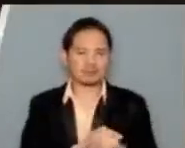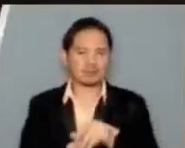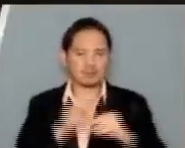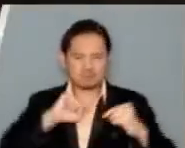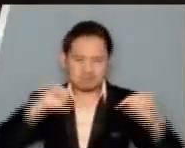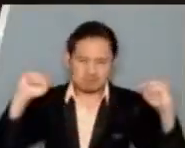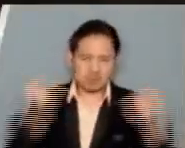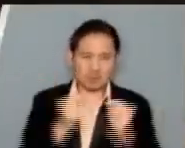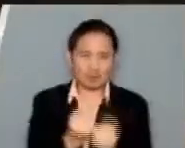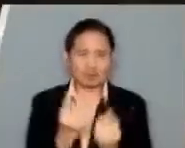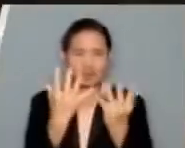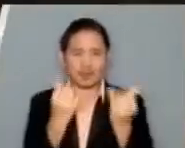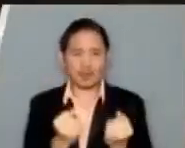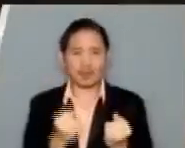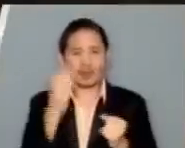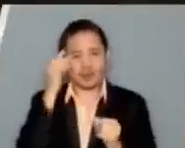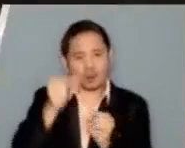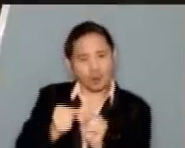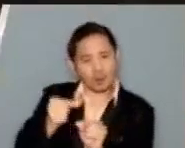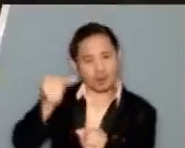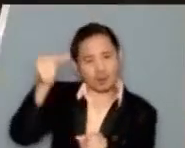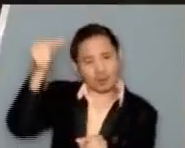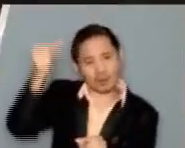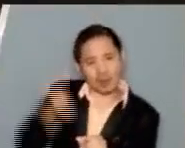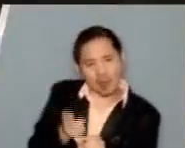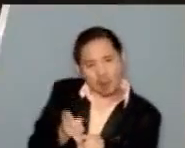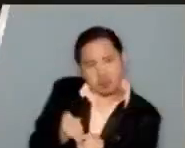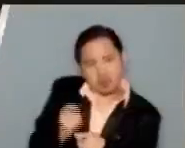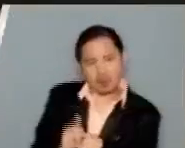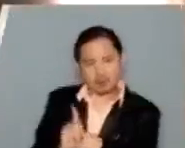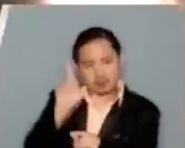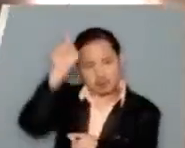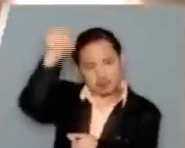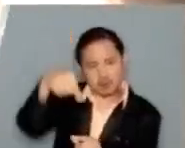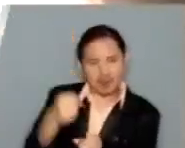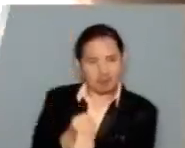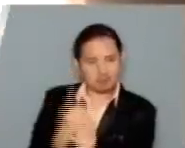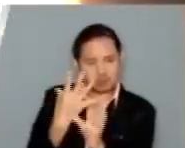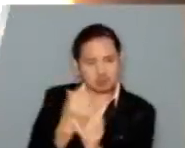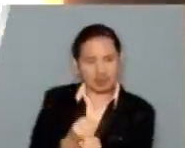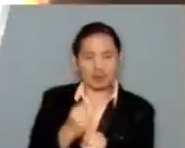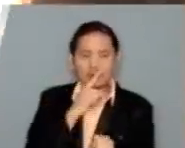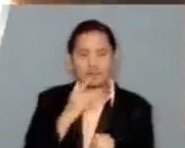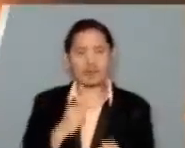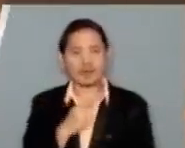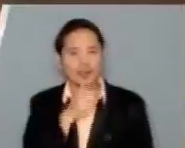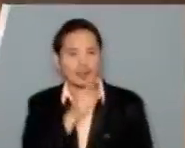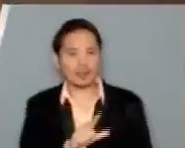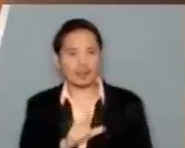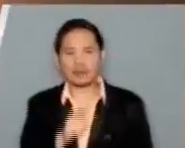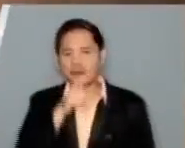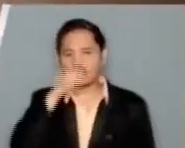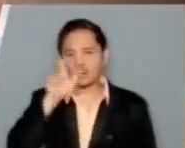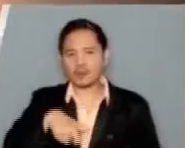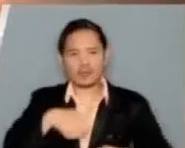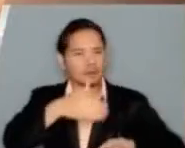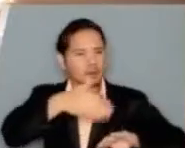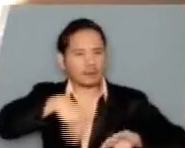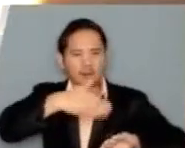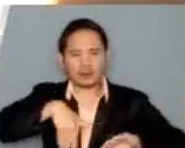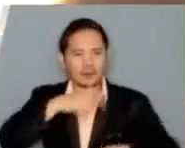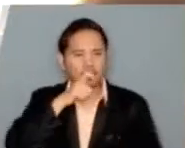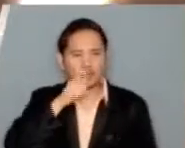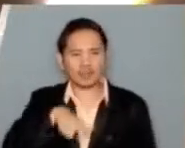kwitis sa kanyang kamay swerte na lang dahil walang daliri ang naputol dahil sa aksidente agad naman siyang ginamot ng mga